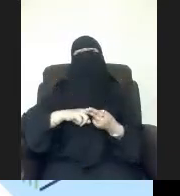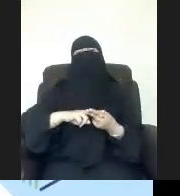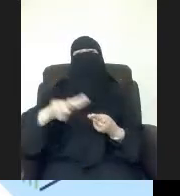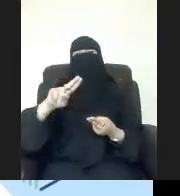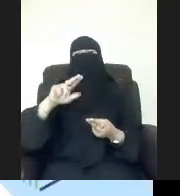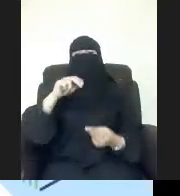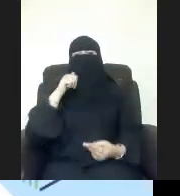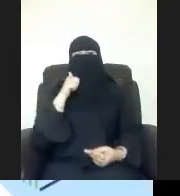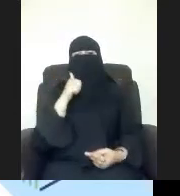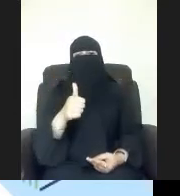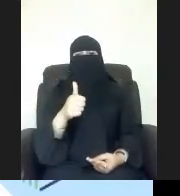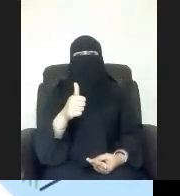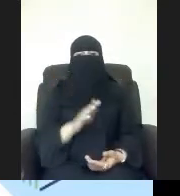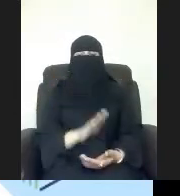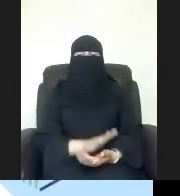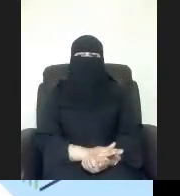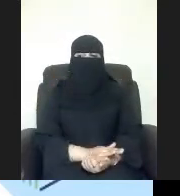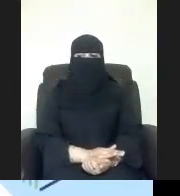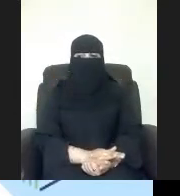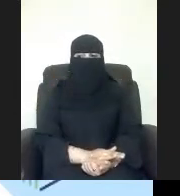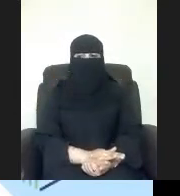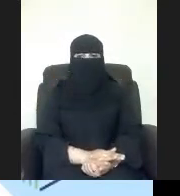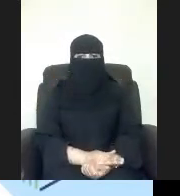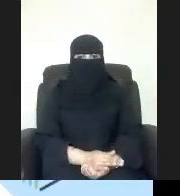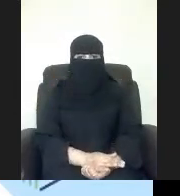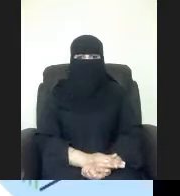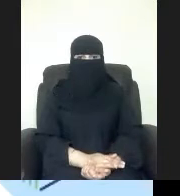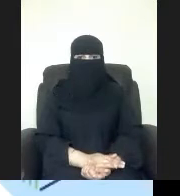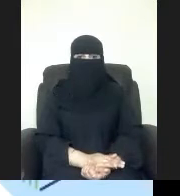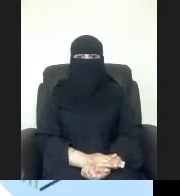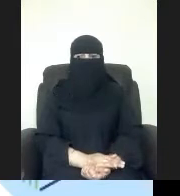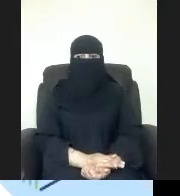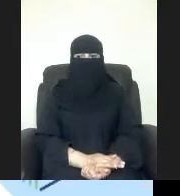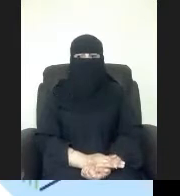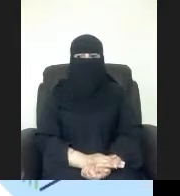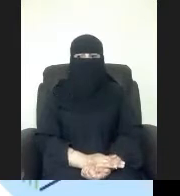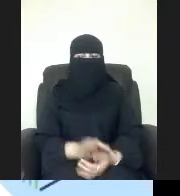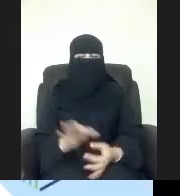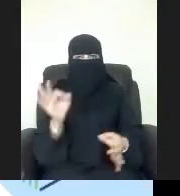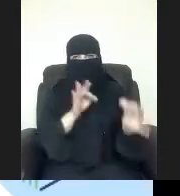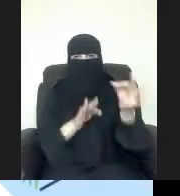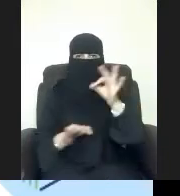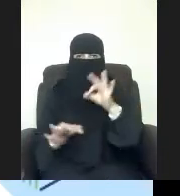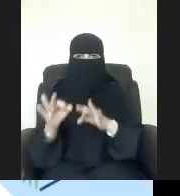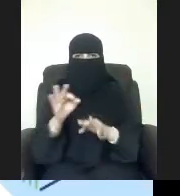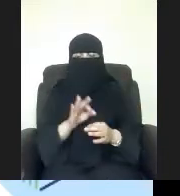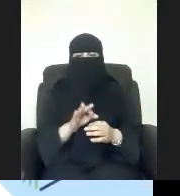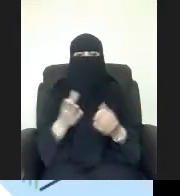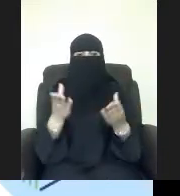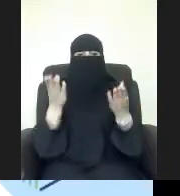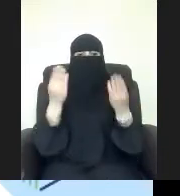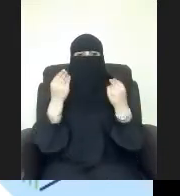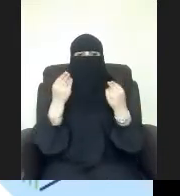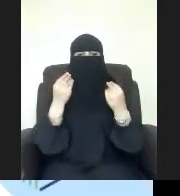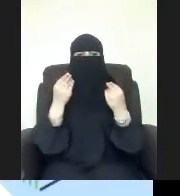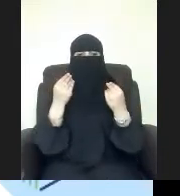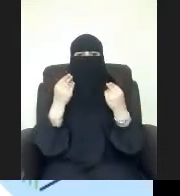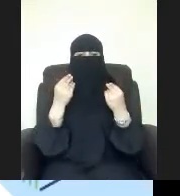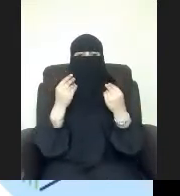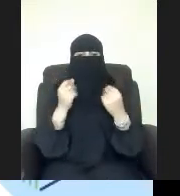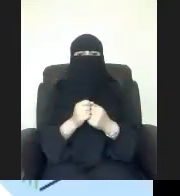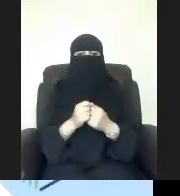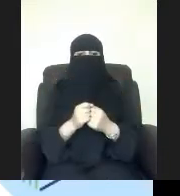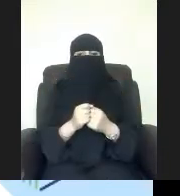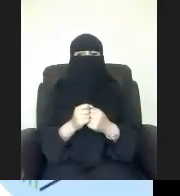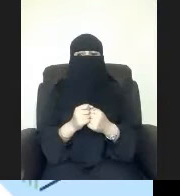تفصيل، فلن أسهب في هذا الأمر. في التصميم التعليمي أيضا وفي هذا المجال أيضا نحتاج إلى موضوع أنك كيف تثير